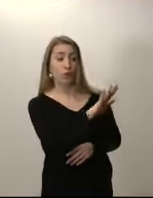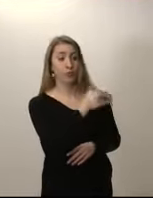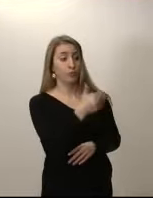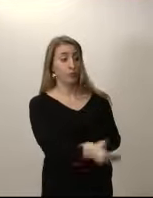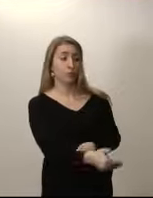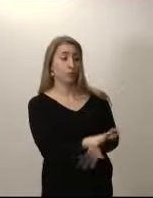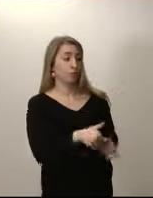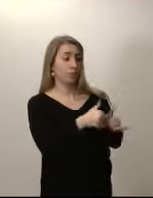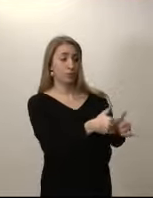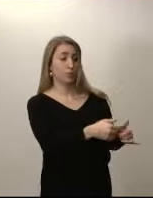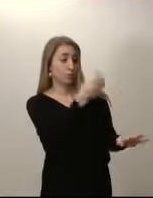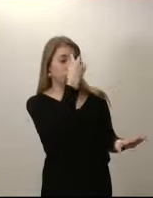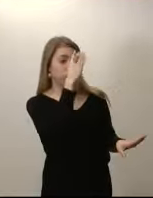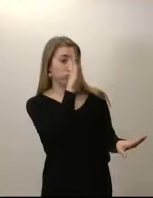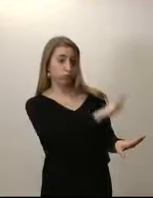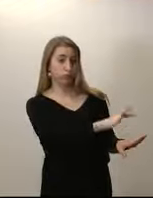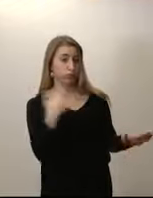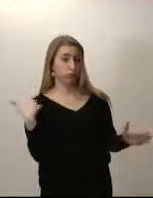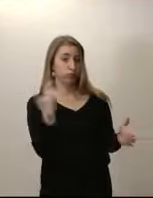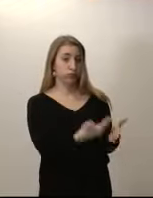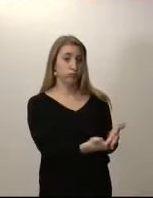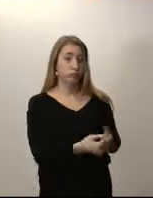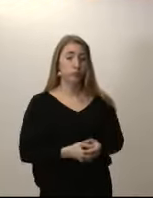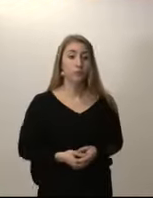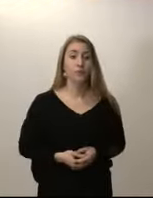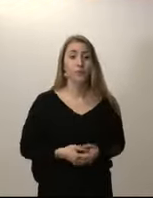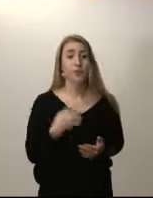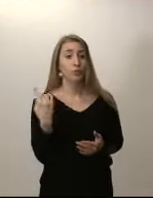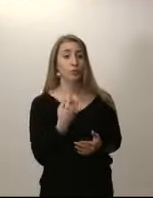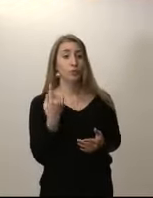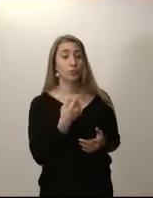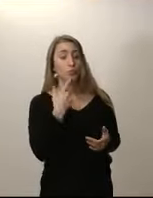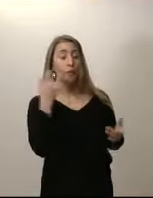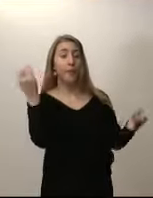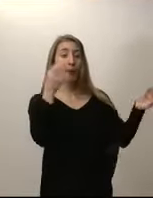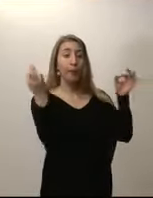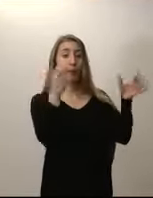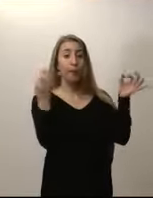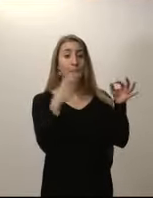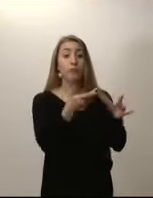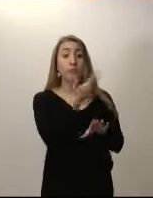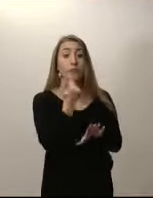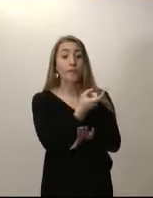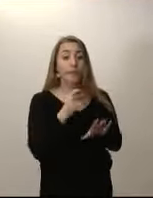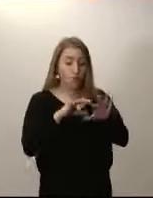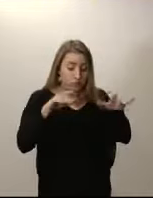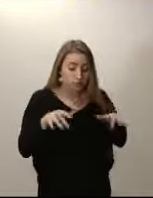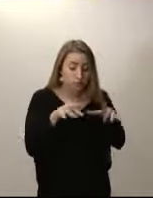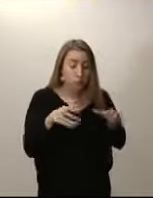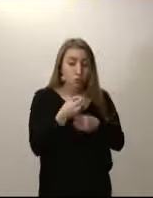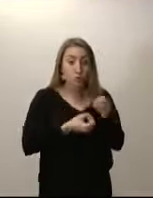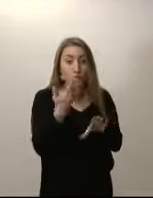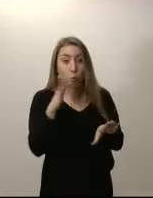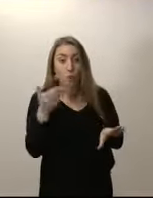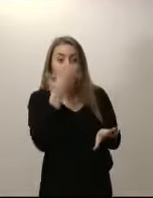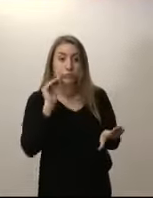dit jusqu'à maintenant, et tout en disant, mais c'est toujours de la prophétie, alors je ne sais pas si c'est de la boule de cristal ou autre chose, mais c'est toujours